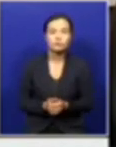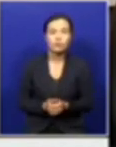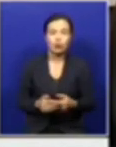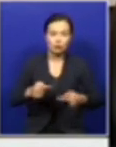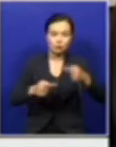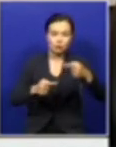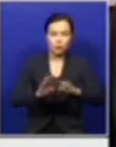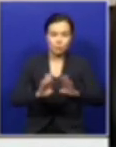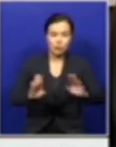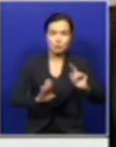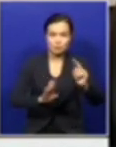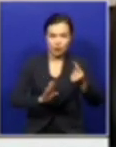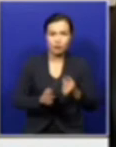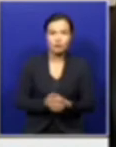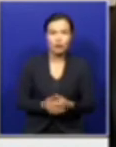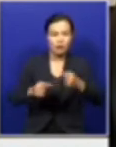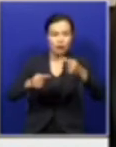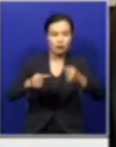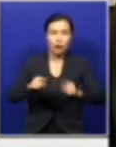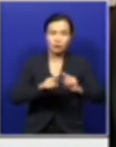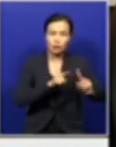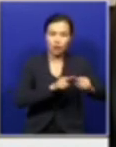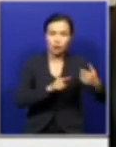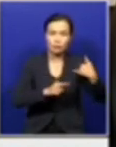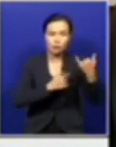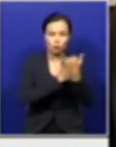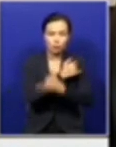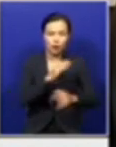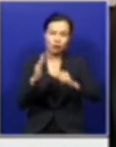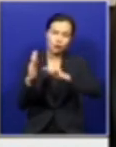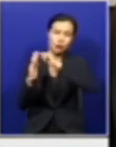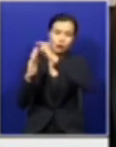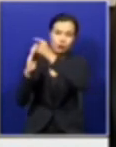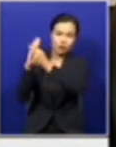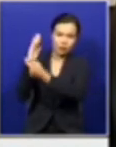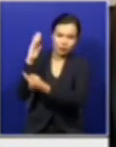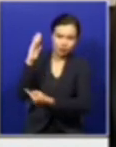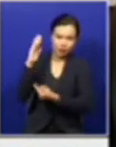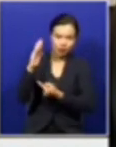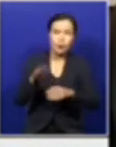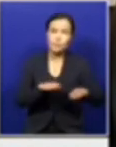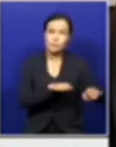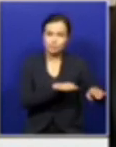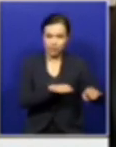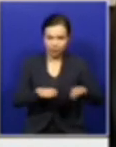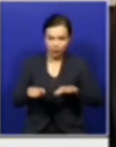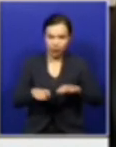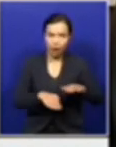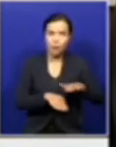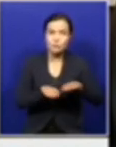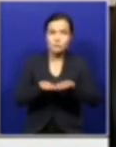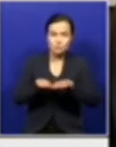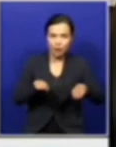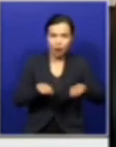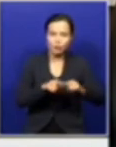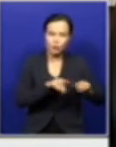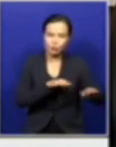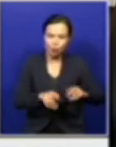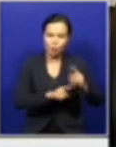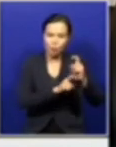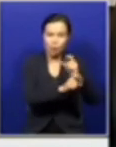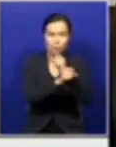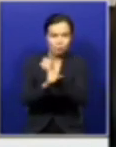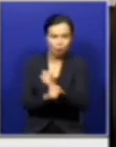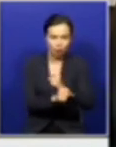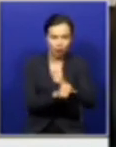ใหม่ด่านต่างๆที่อยู่ในรอบๆประเทศไทยนะครับที่มีมาตรฐานความปลอดภัยเช่นเดียวกับเราเร่งเปิดนะครับมันจะเป็นการ